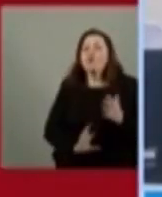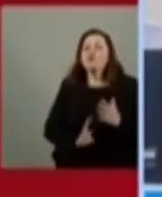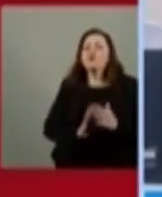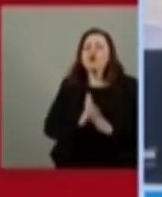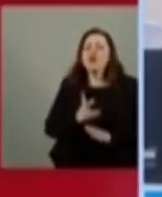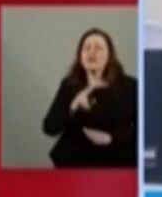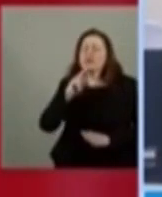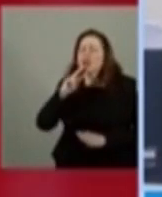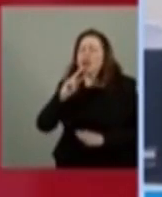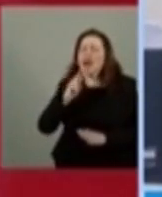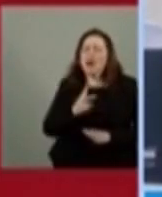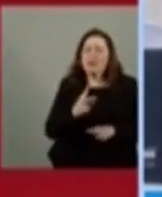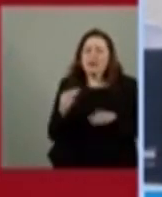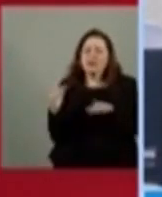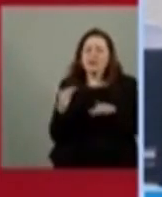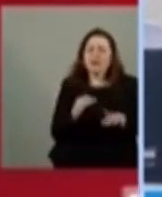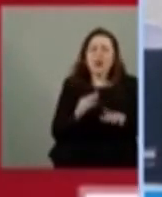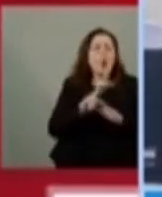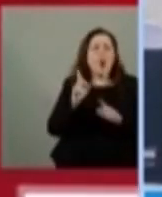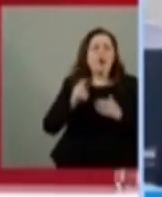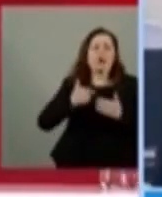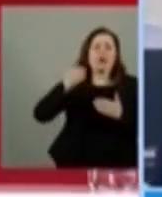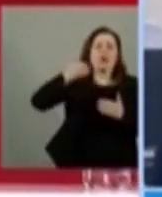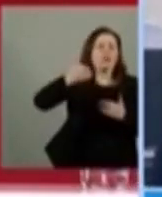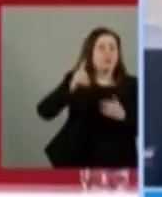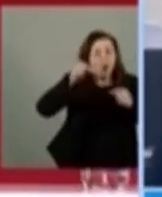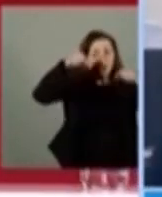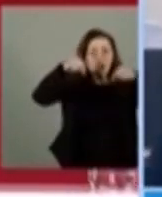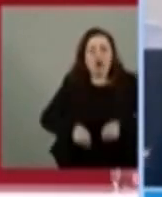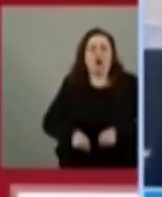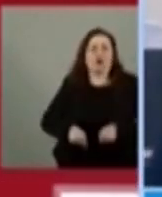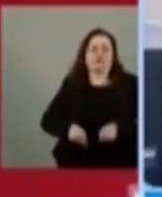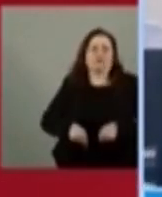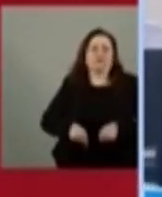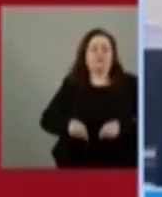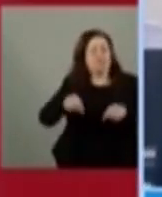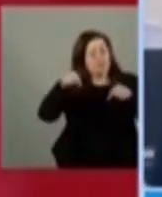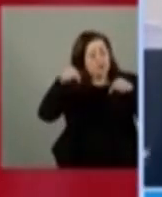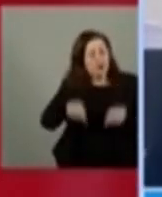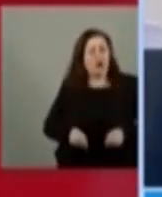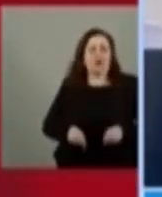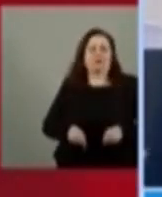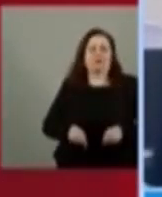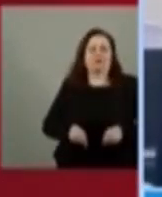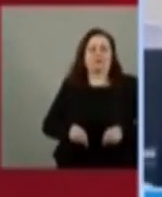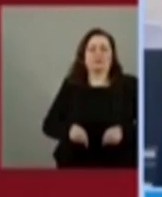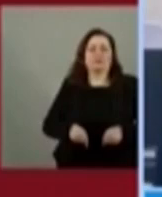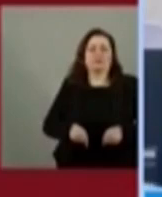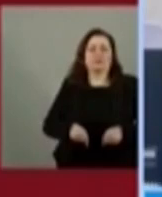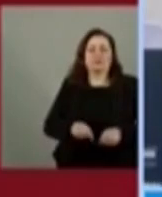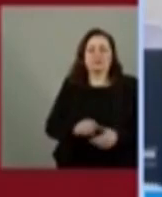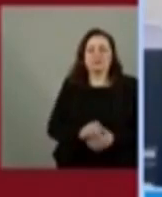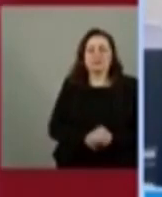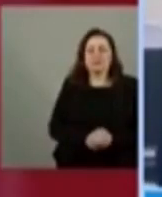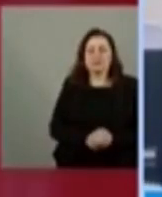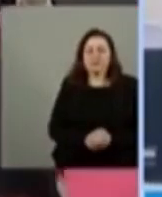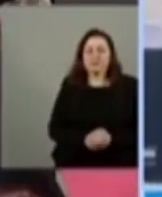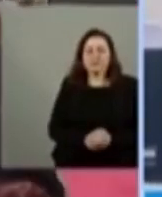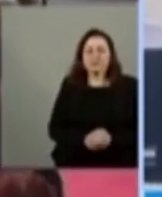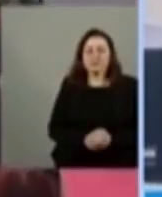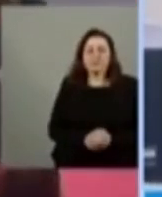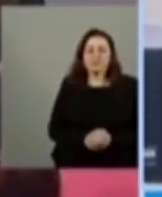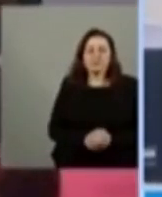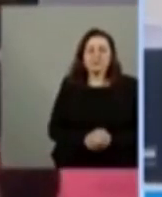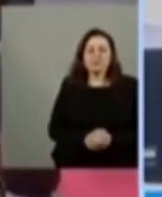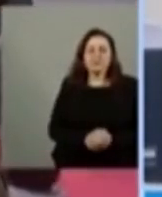από Κουμουνδούρου, να ξέρει. Γιατί θέλουν τις προτάσεις του. Πάω να αναλάβω. Λοιπόν, έχω να σου πω το εξής. Όσο